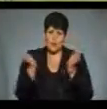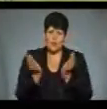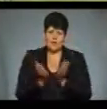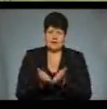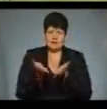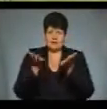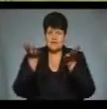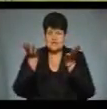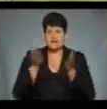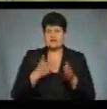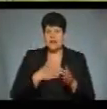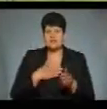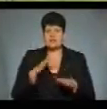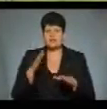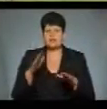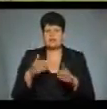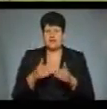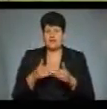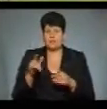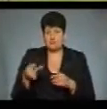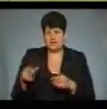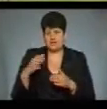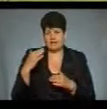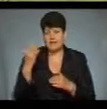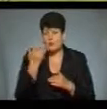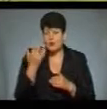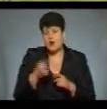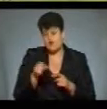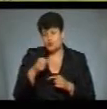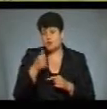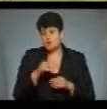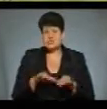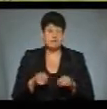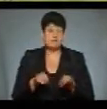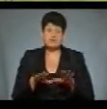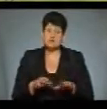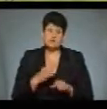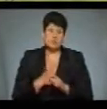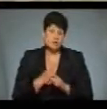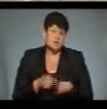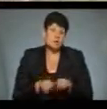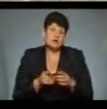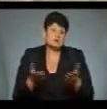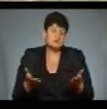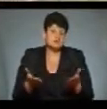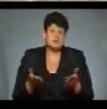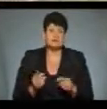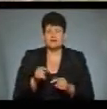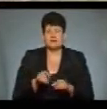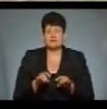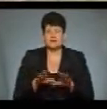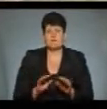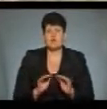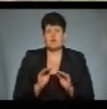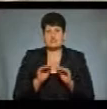випускники наші в небо. А цього року от діти вирішили зробити саме ось таке. Ми вирішили